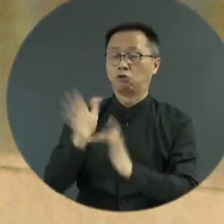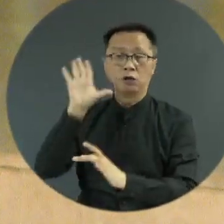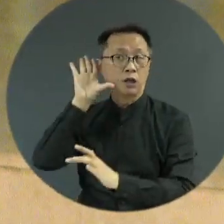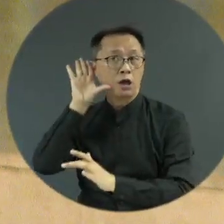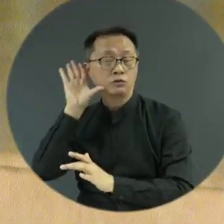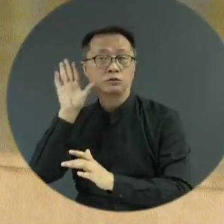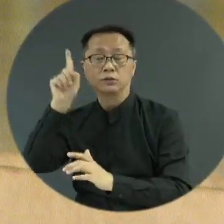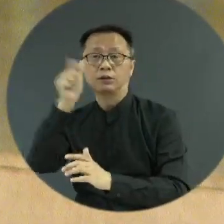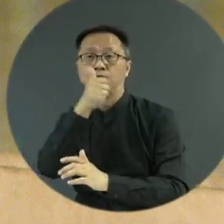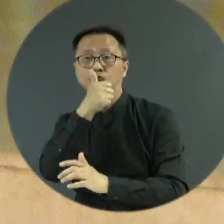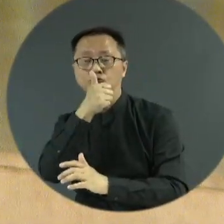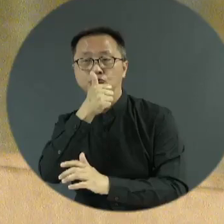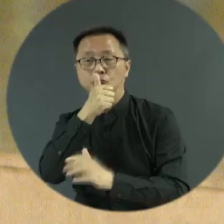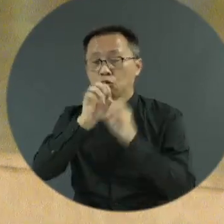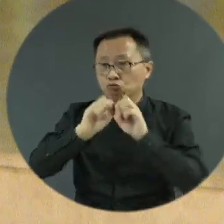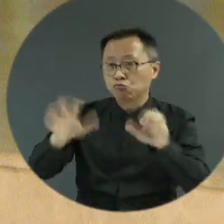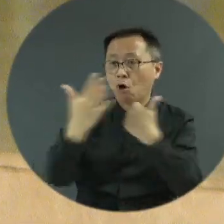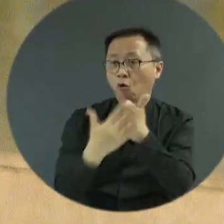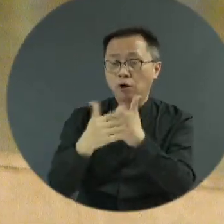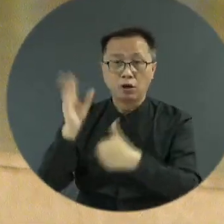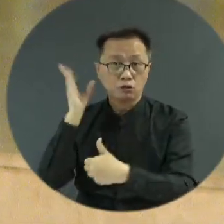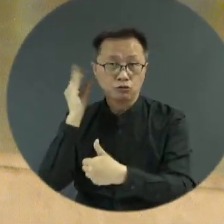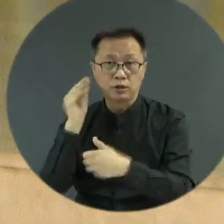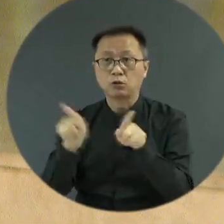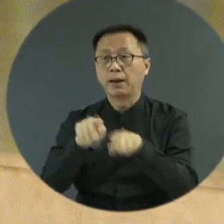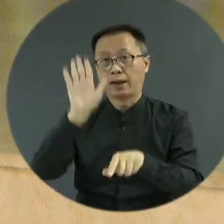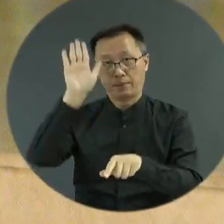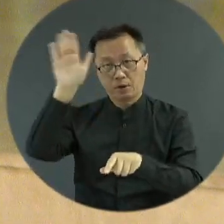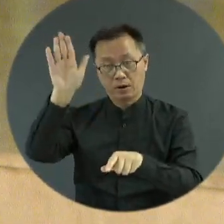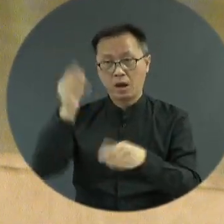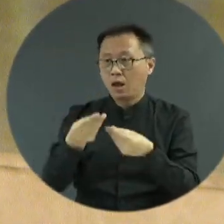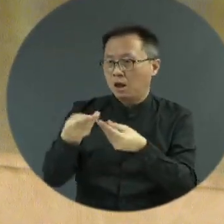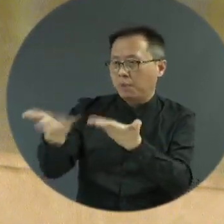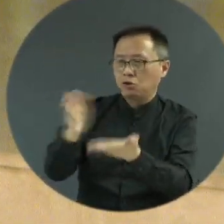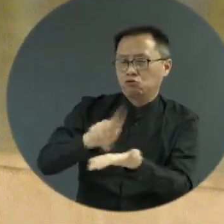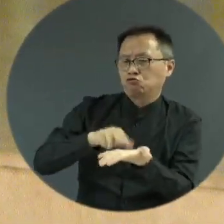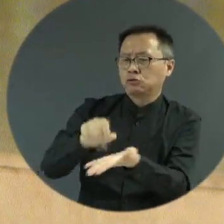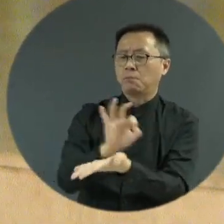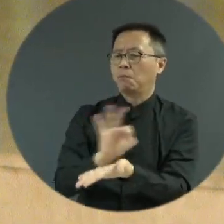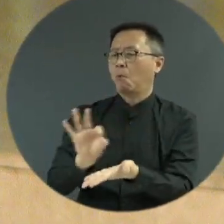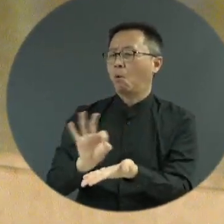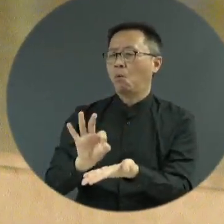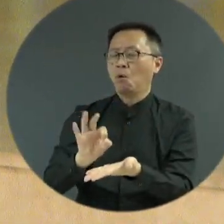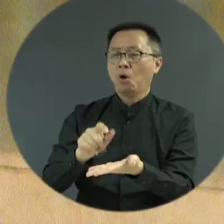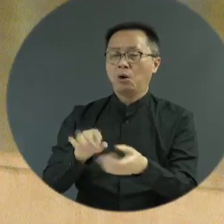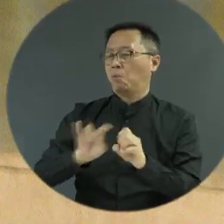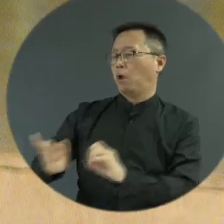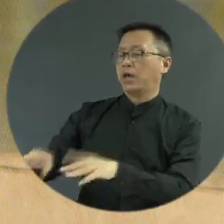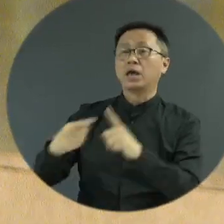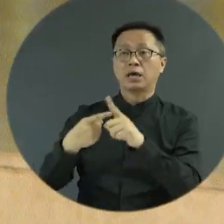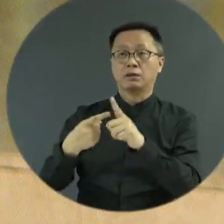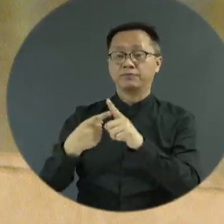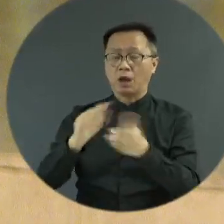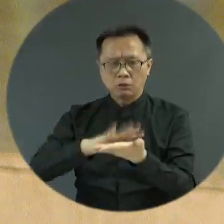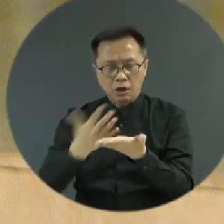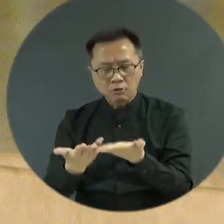父宣告了安慰的信息和希望给那些没有信心和被遗弃的人。但是如果